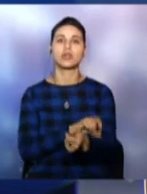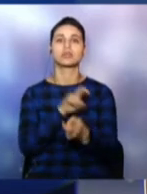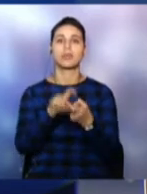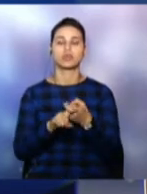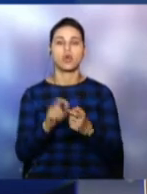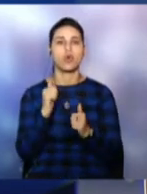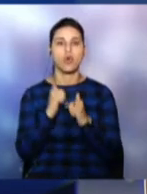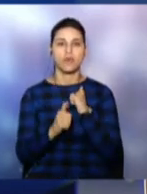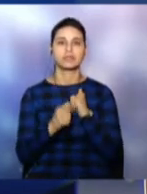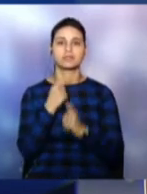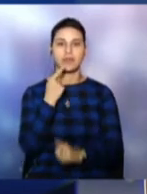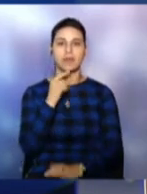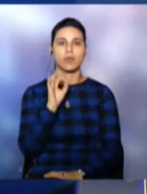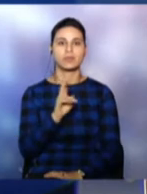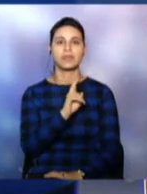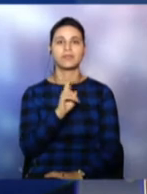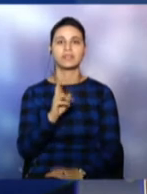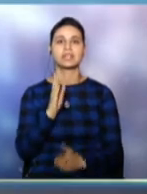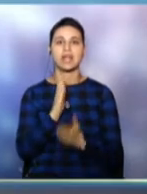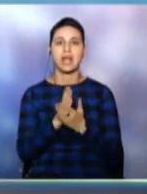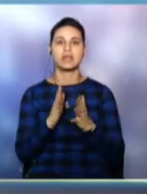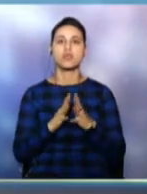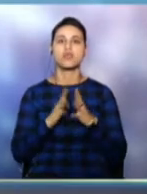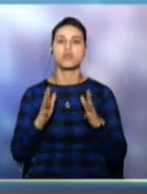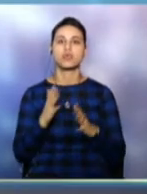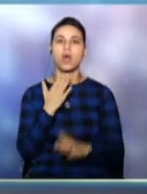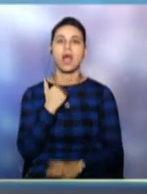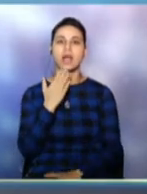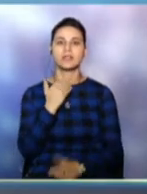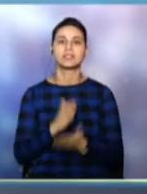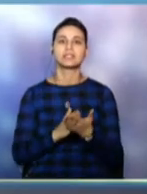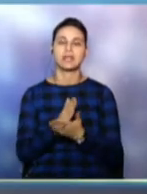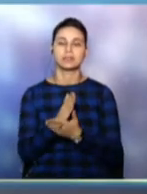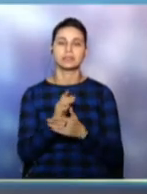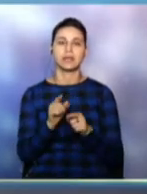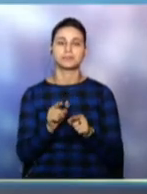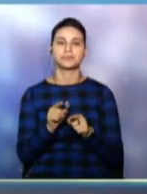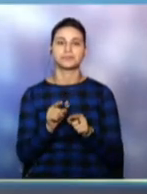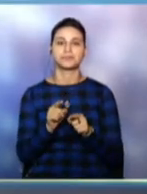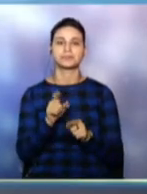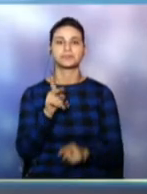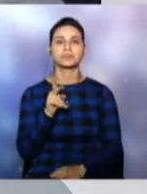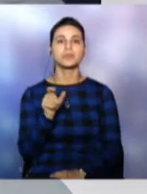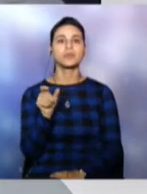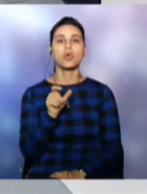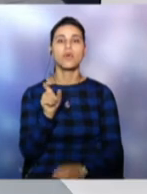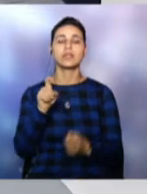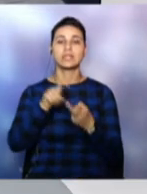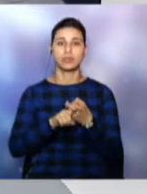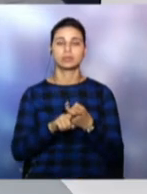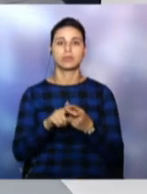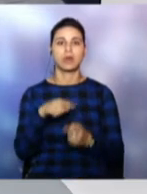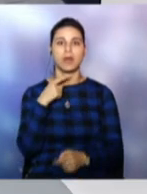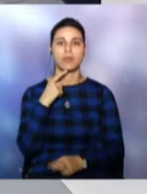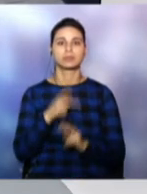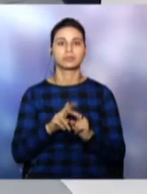ნარკოდამოკიდებულებაზე, ყოველთვის საუბრობთ ვინ არის უფრო ადვილი სამიზნე. კოფეინდამოკიდებულების შემთხვევაში აღმოჩნდა, რომ მთელი საზოგადოება